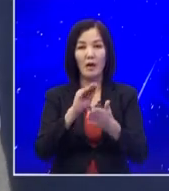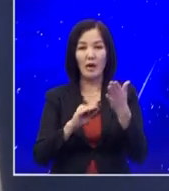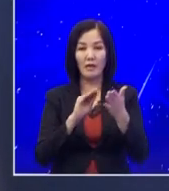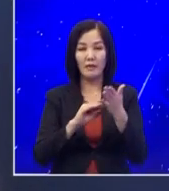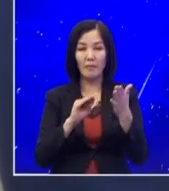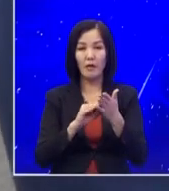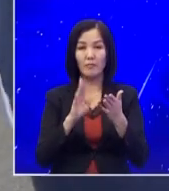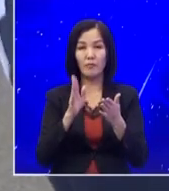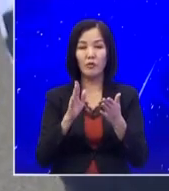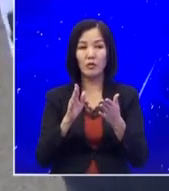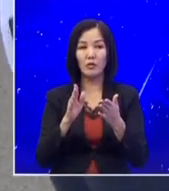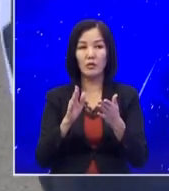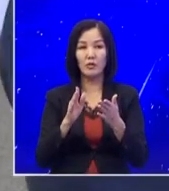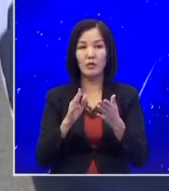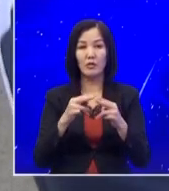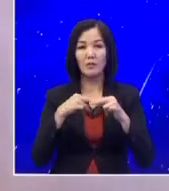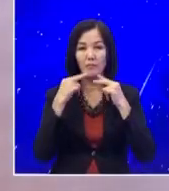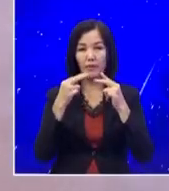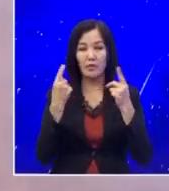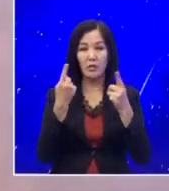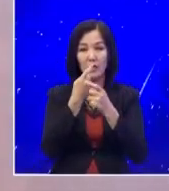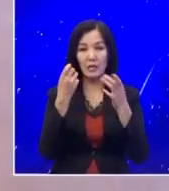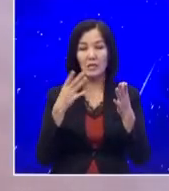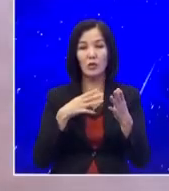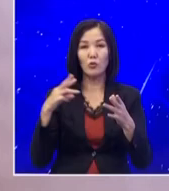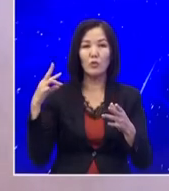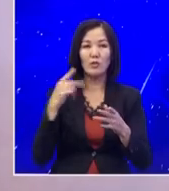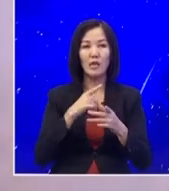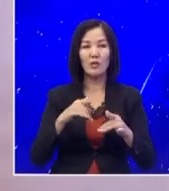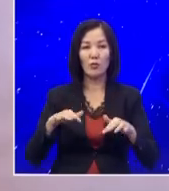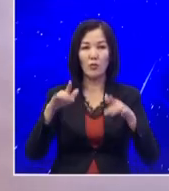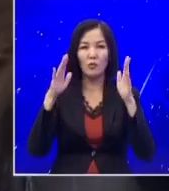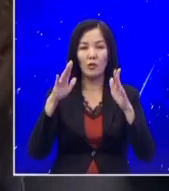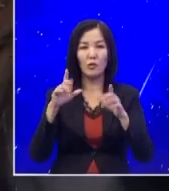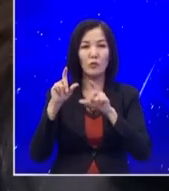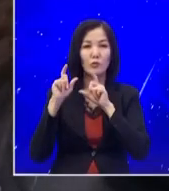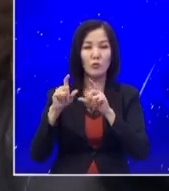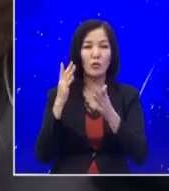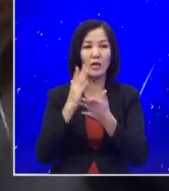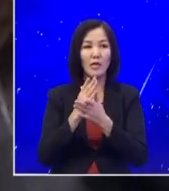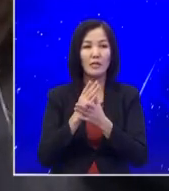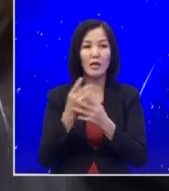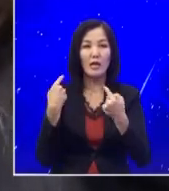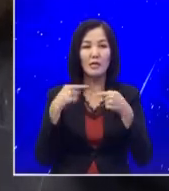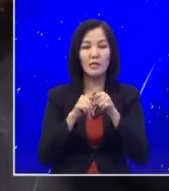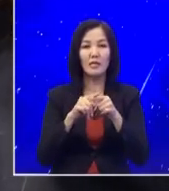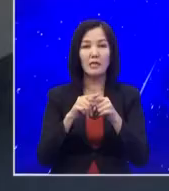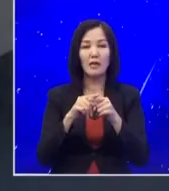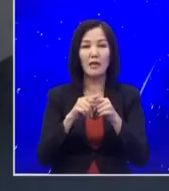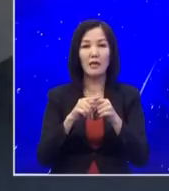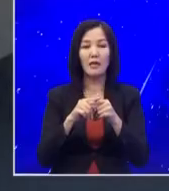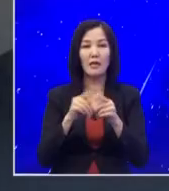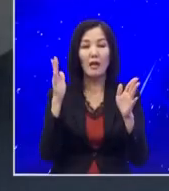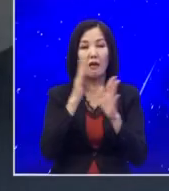жоқ. Бірінші тармағымен ескерту ретінде. Міне, зиянды көк түтінді кезекті жүк көлігі анықталды. Бұл техника экологиялық